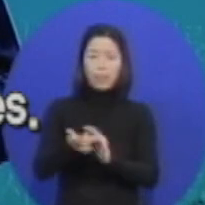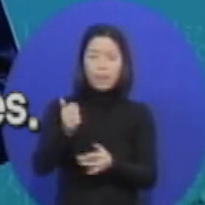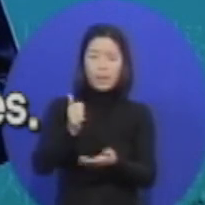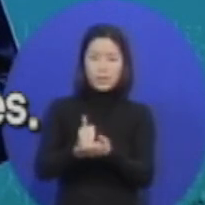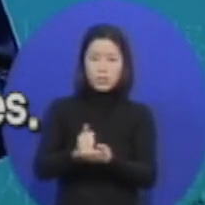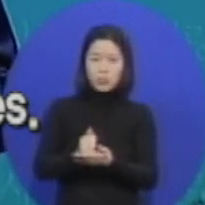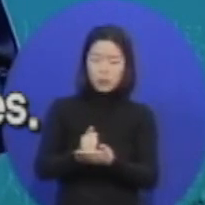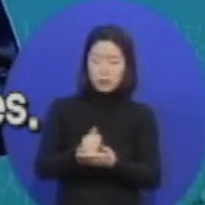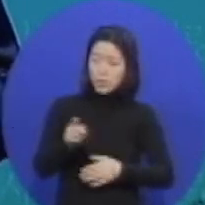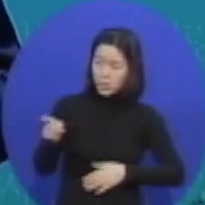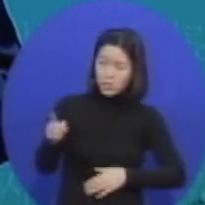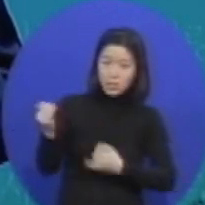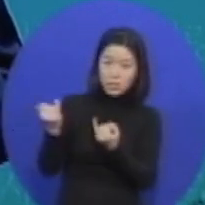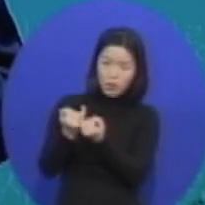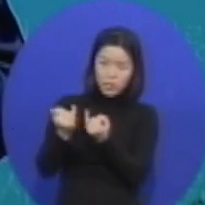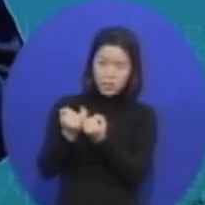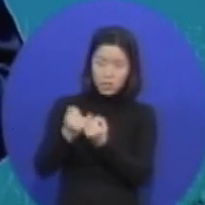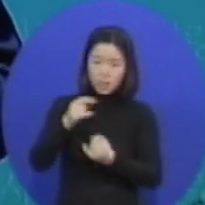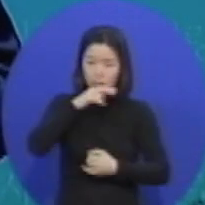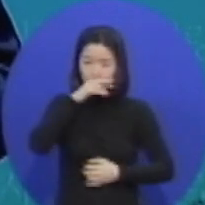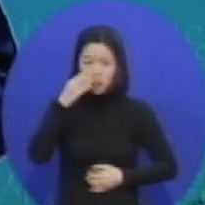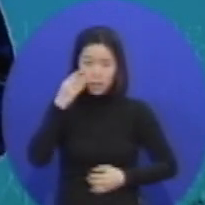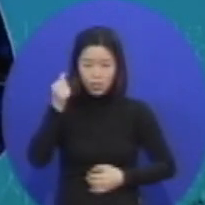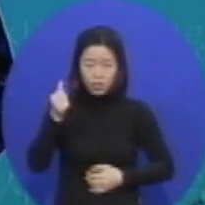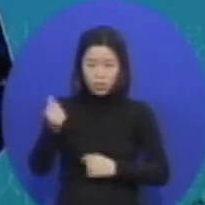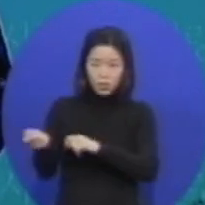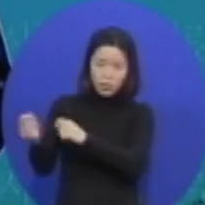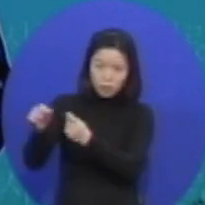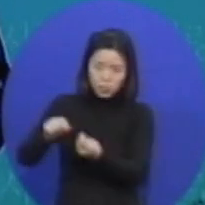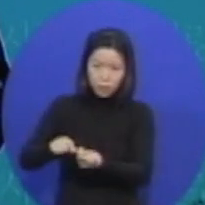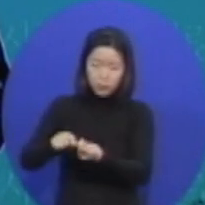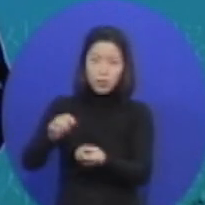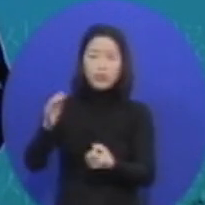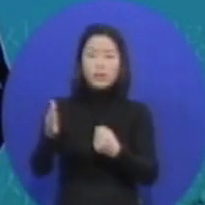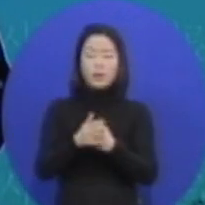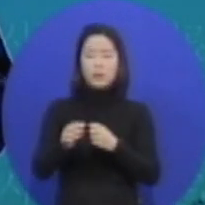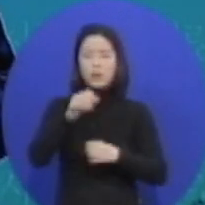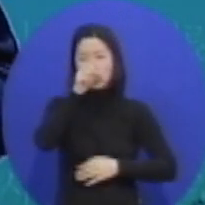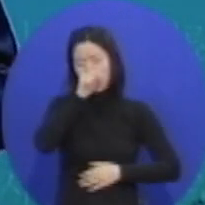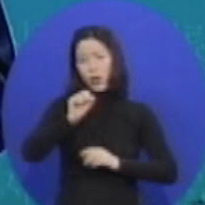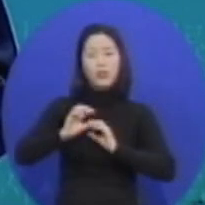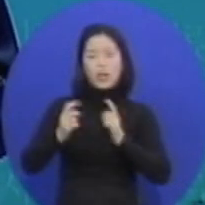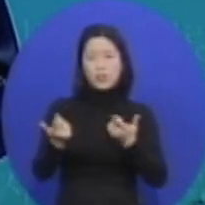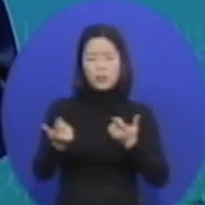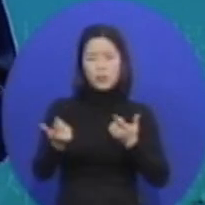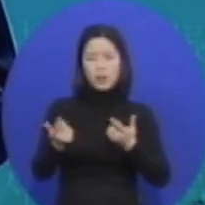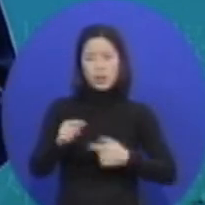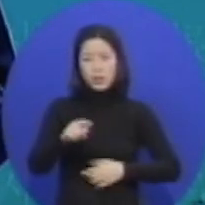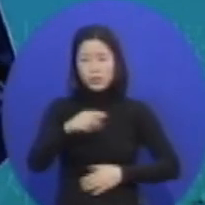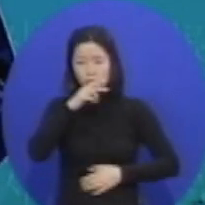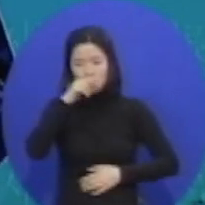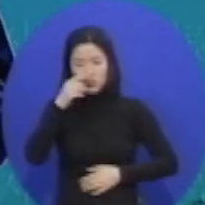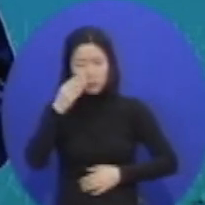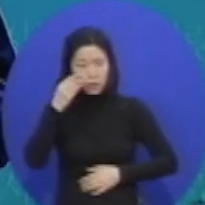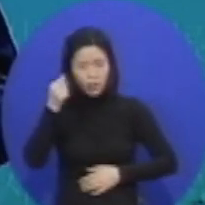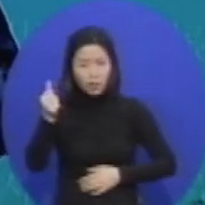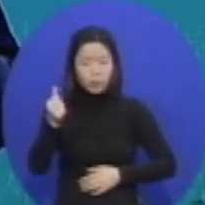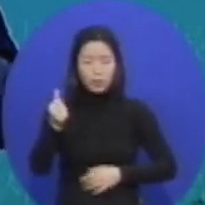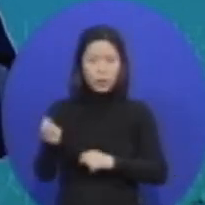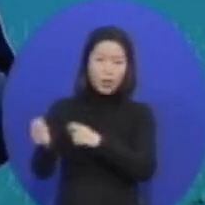여인이 향유 옥합을 부은 거 때문에 좋아하신 게 아닙니다 그 향유 옥합을 부을 정도로